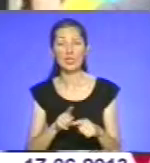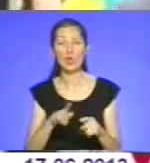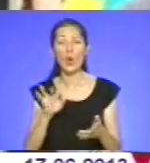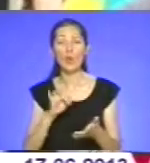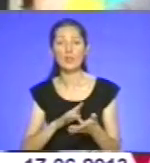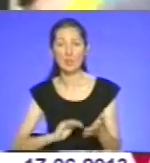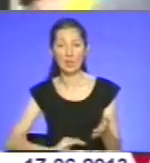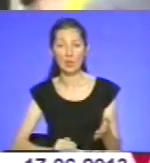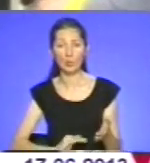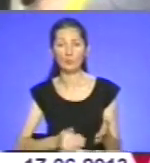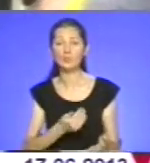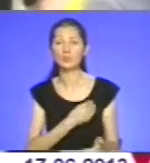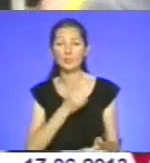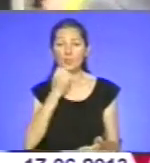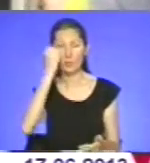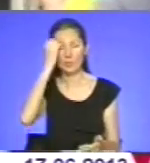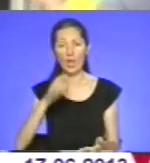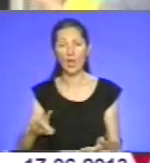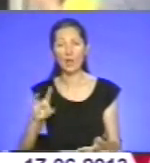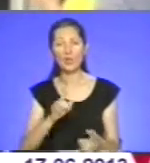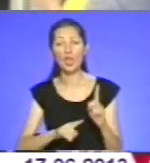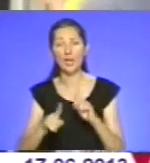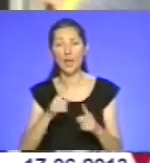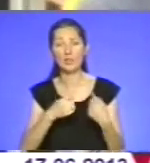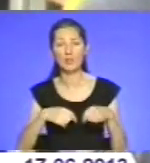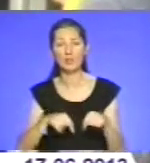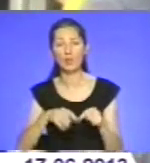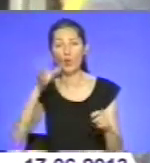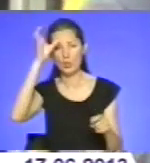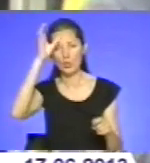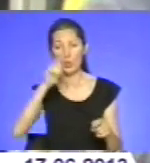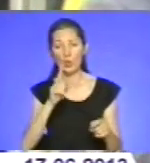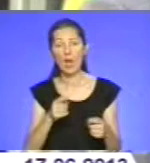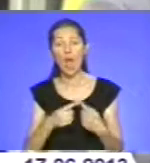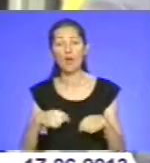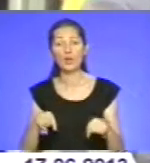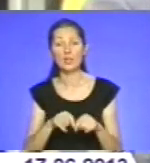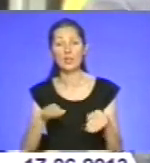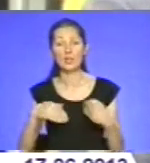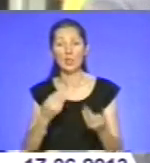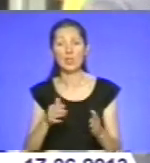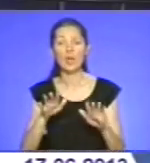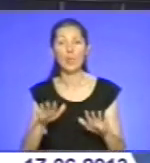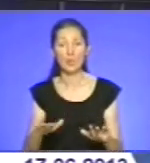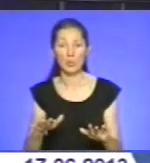Я хочу подякувати районній раді відділу освіти за організацію надання приміщення.